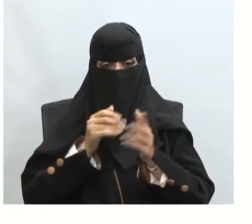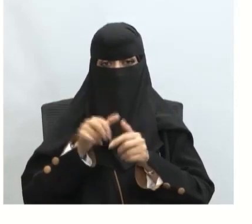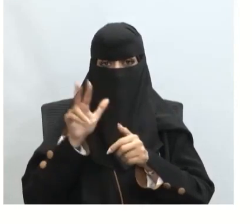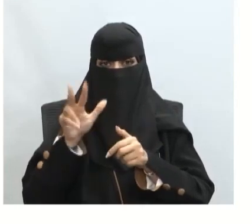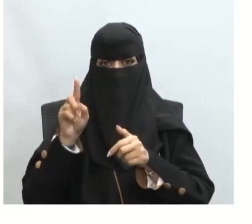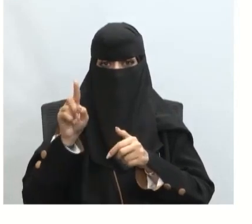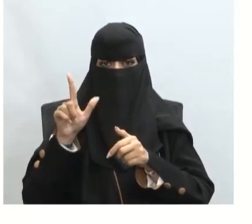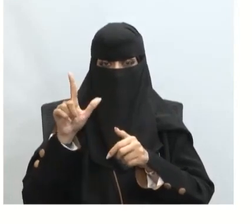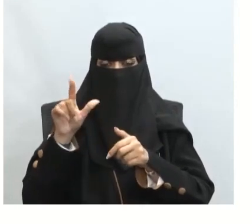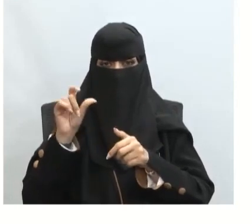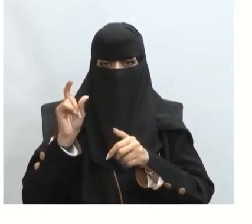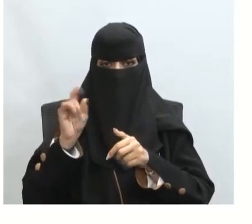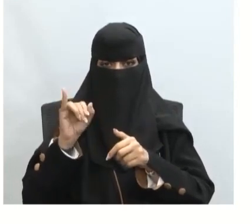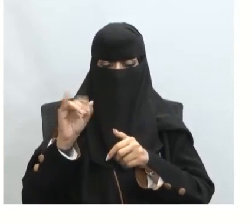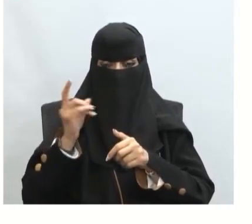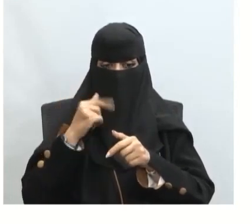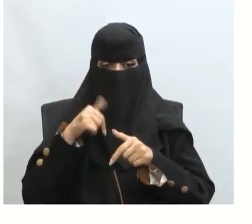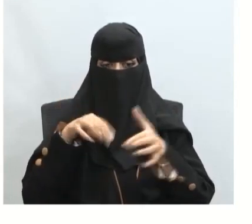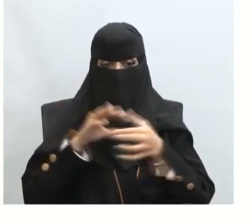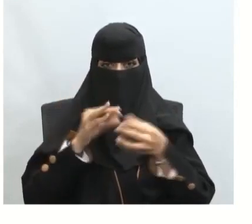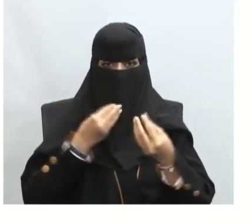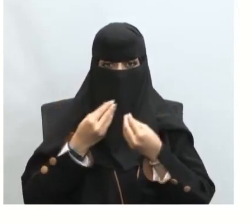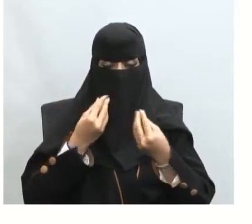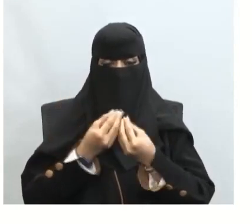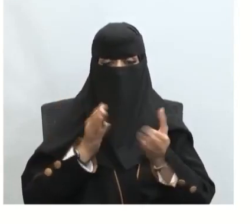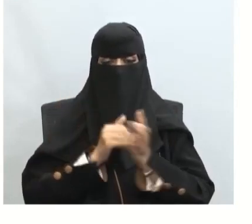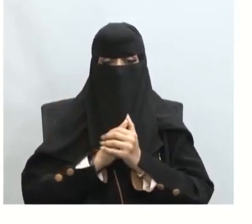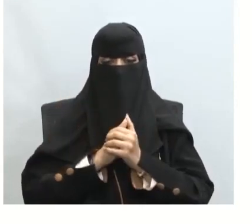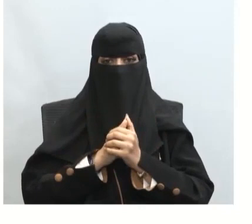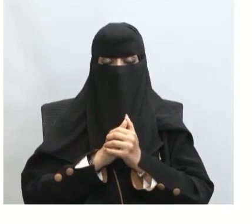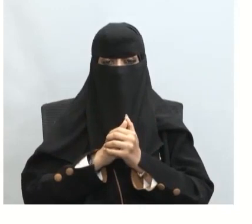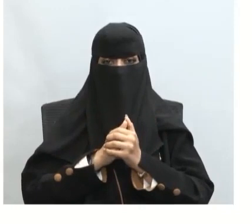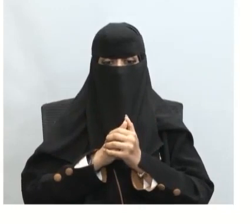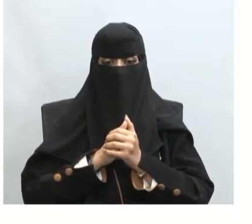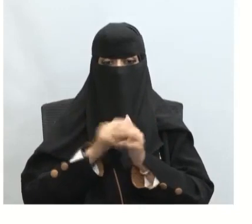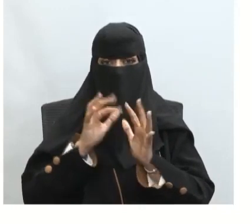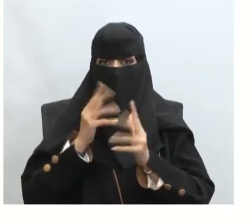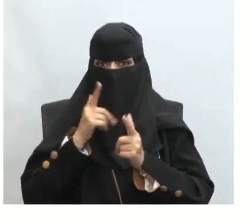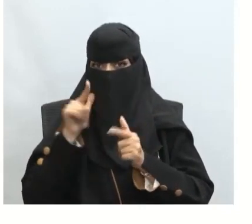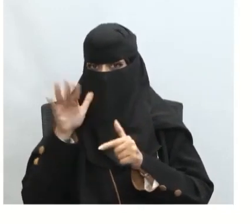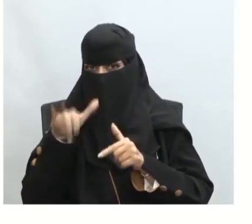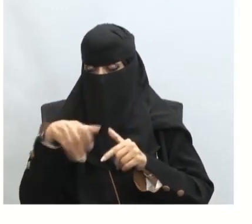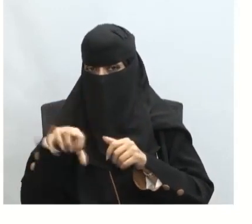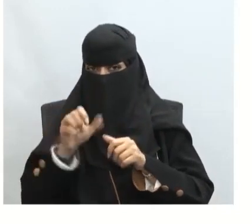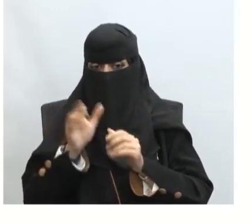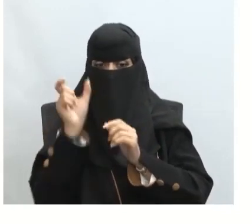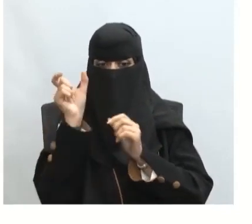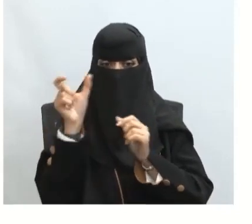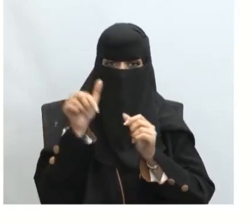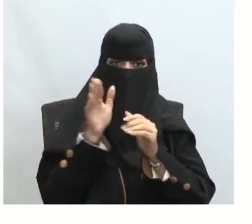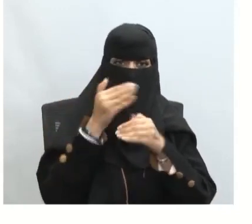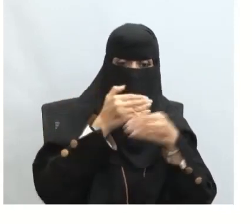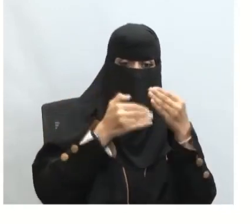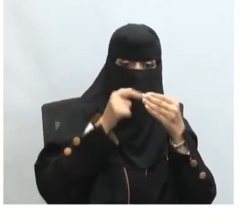التفاعلات التي ترتبط فيها المونيمار معا ما هي المونيمار هي وحده